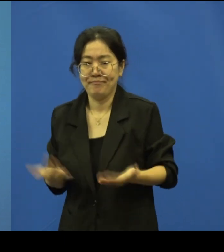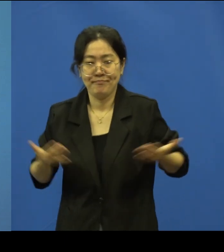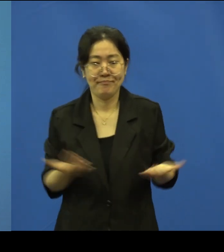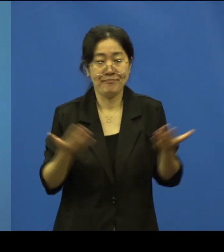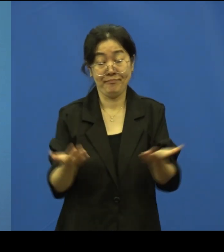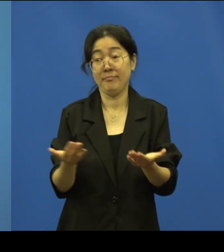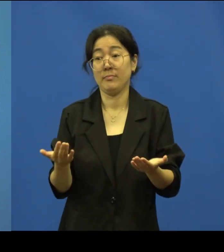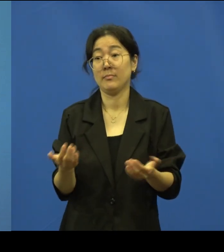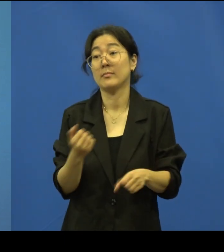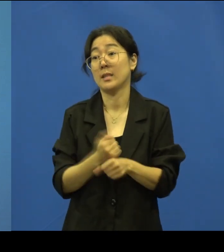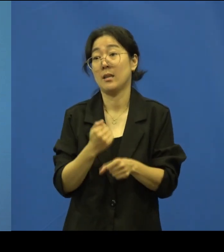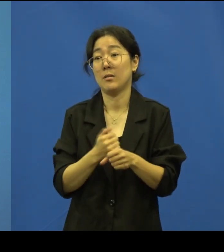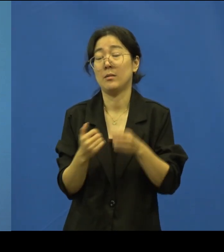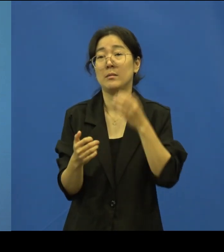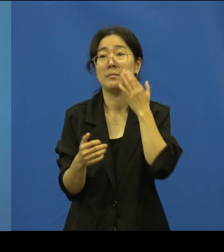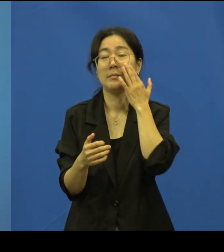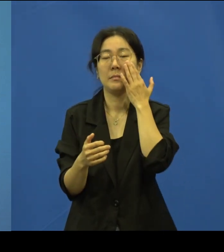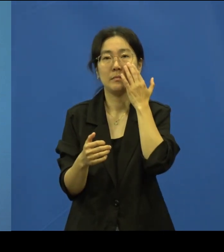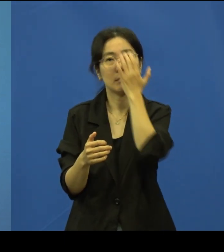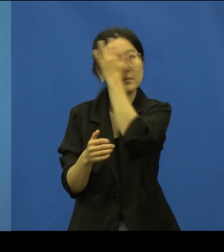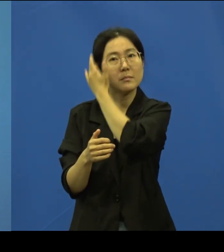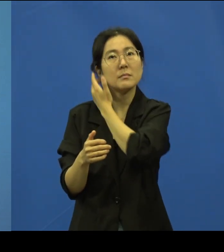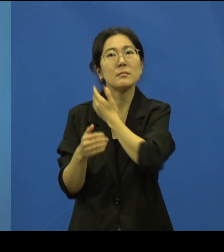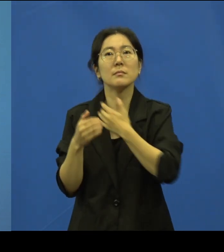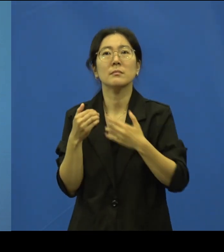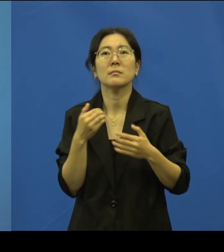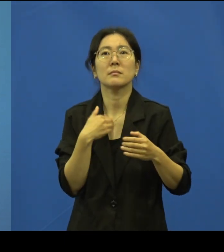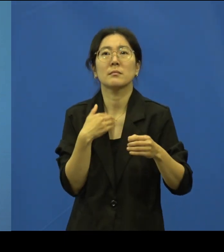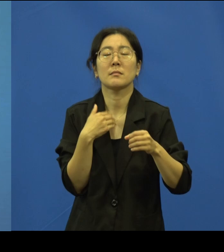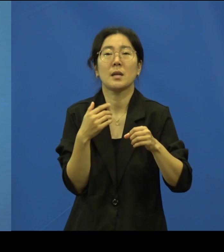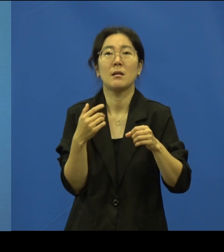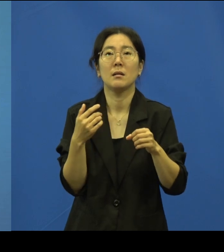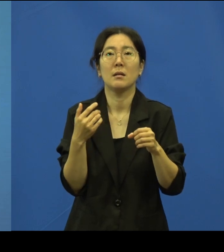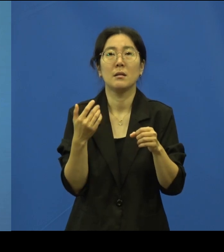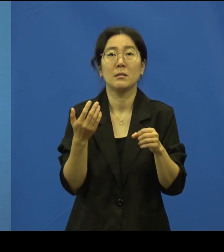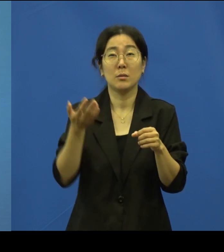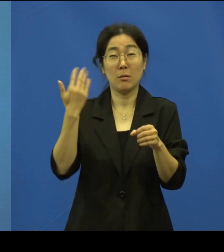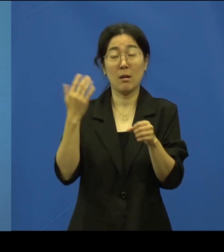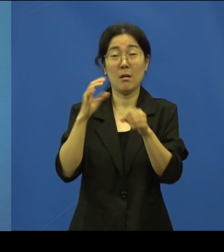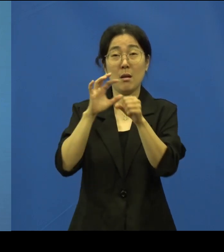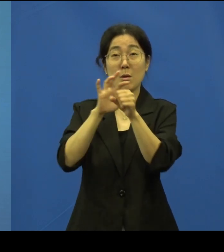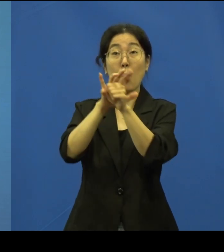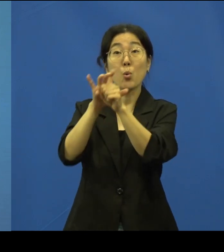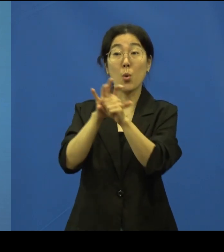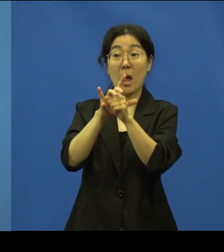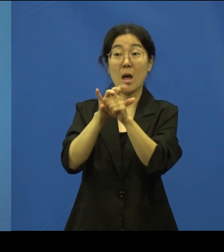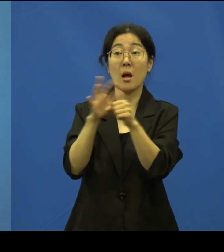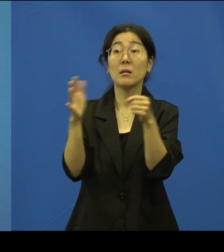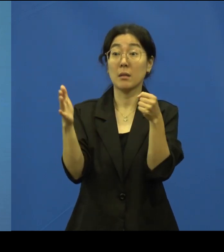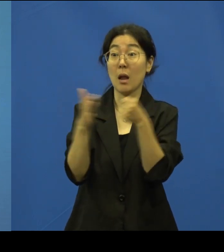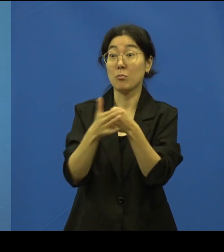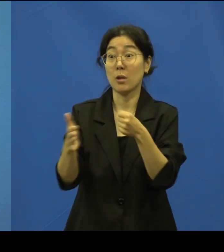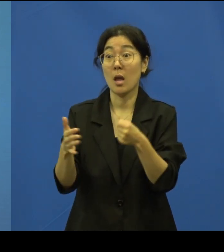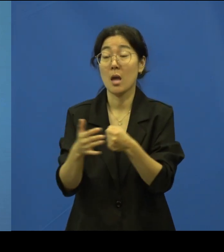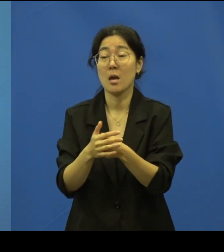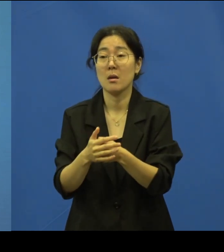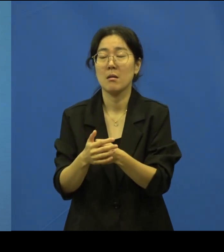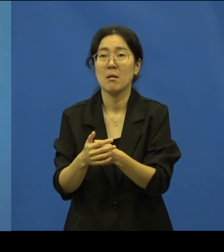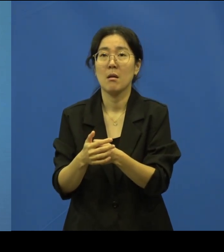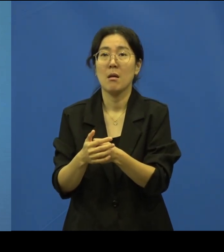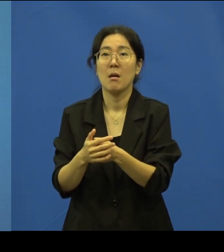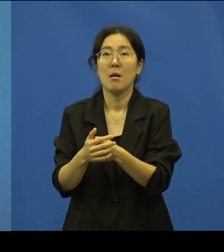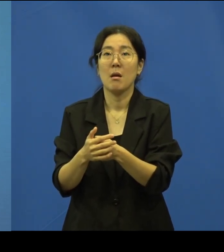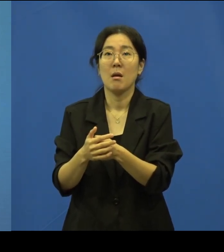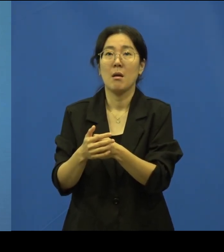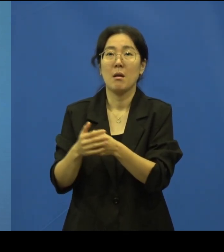하는 느낌이 오는 어때에 이제 코로나 때문에 저희 교회 주변에 큰 빌딩 하나가